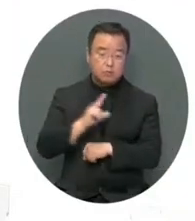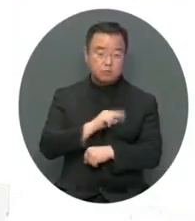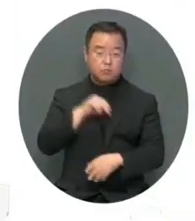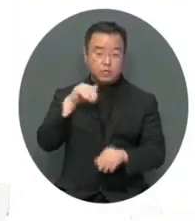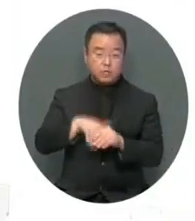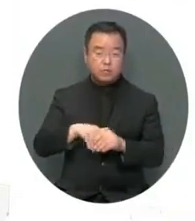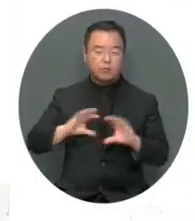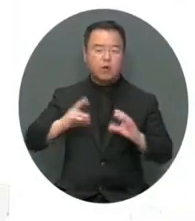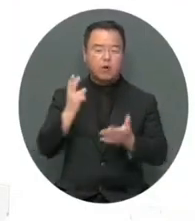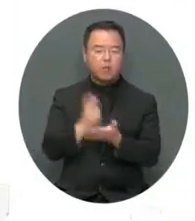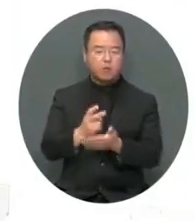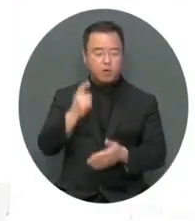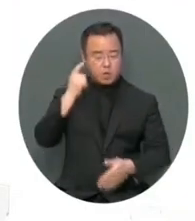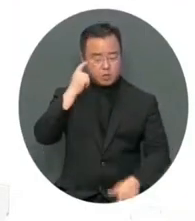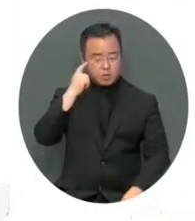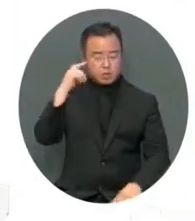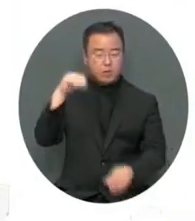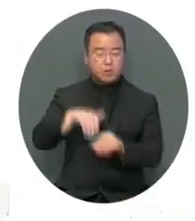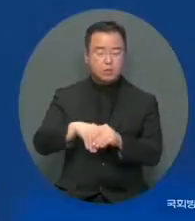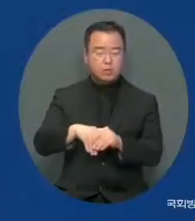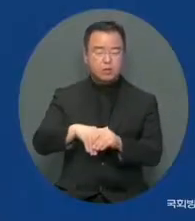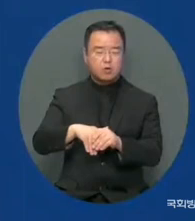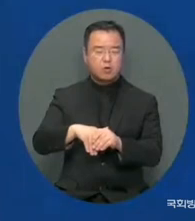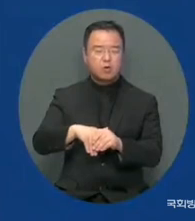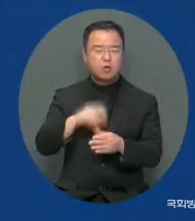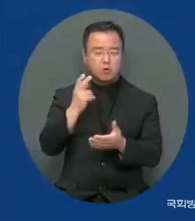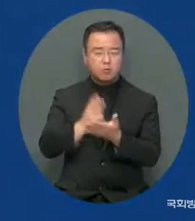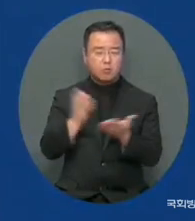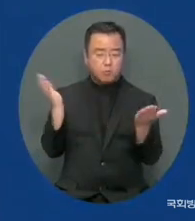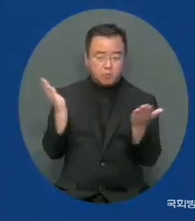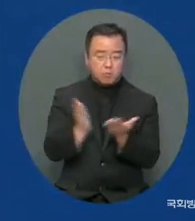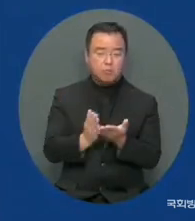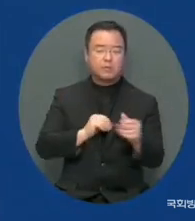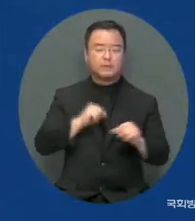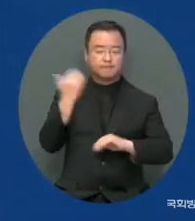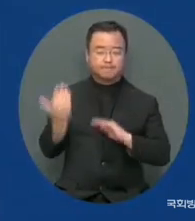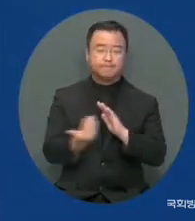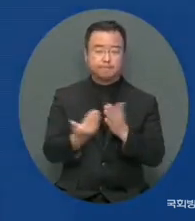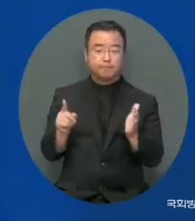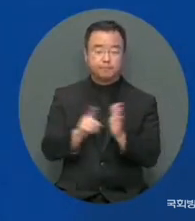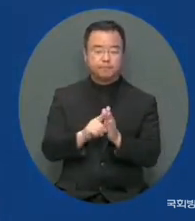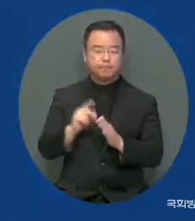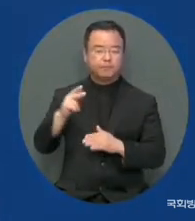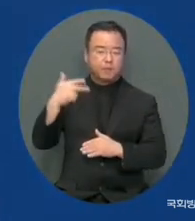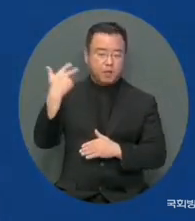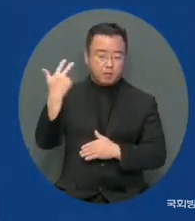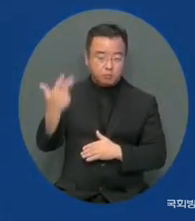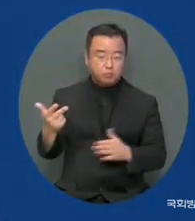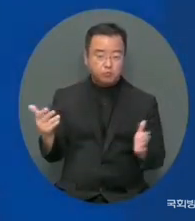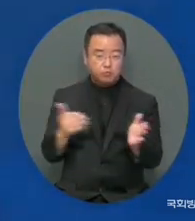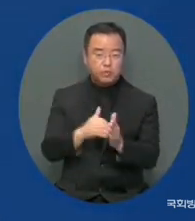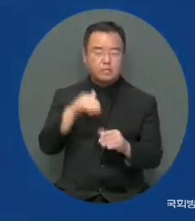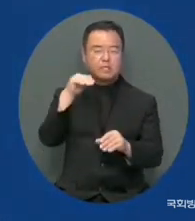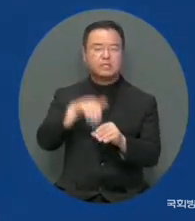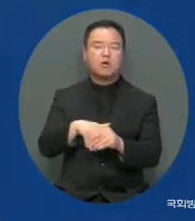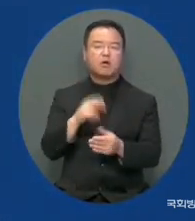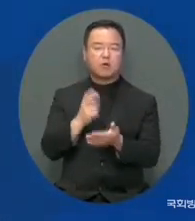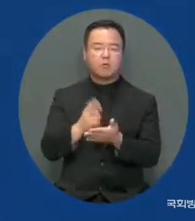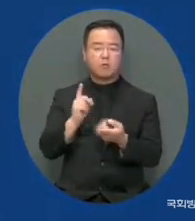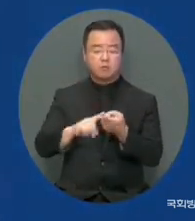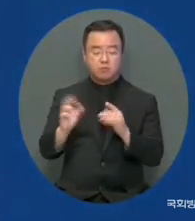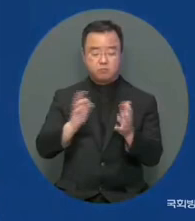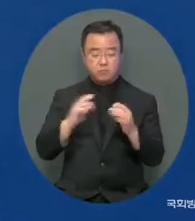정신과 선거법의 취지에 부합되도록 치러내기 위해 다음 주까지 선거법 협상을 끝내고